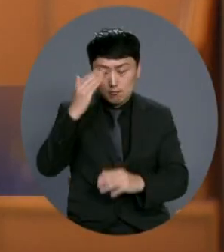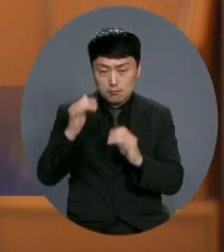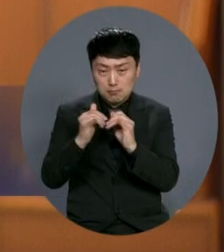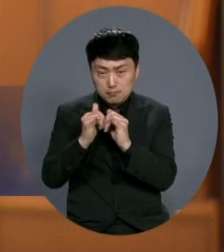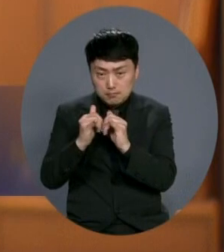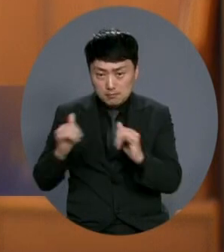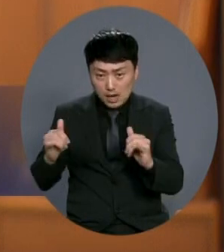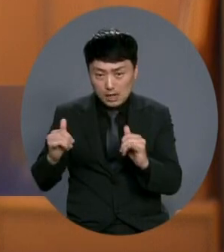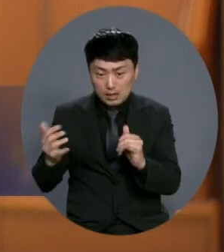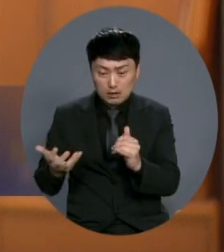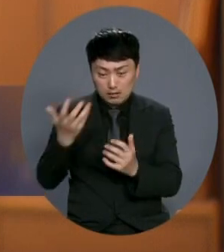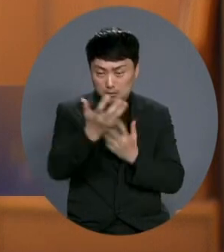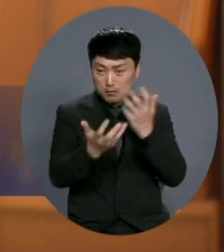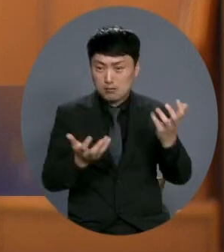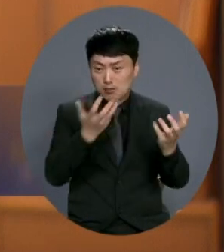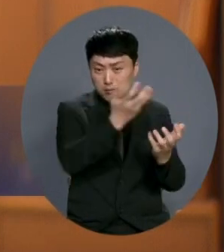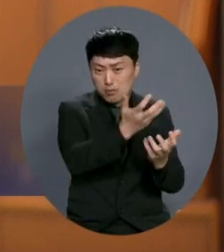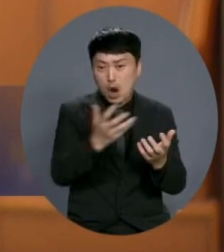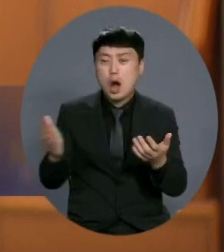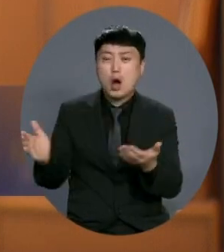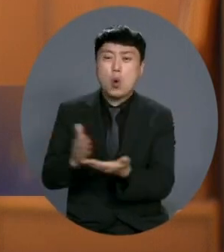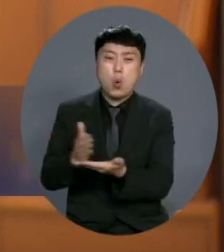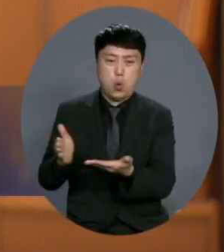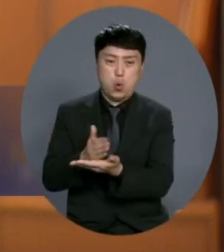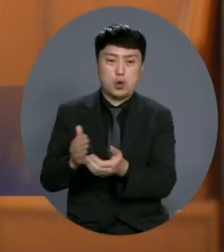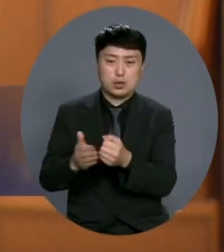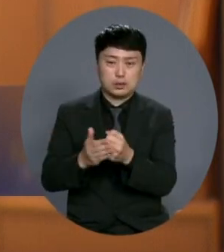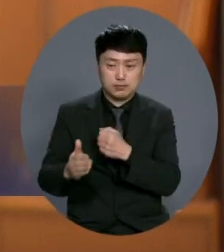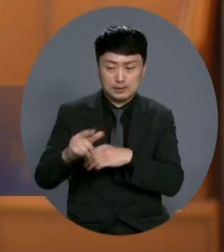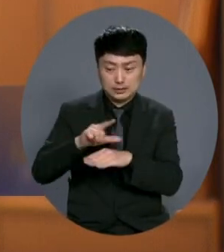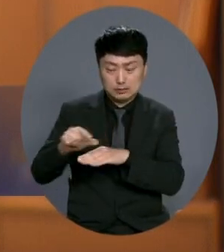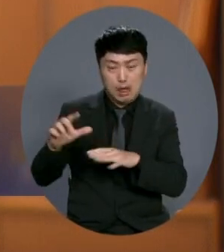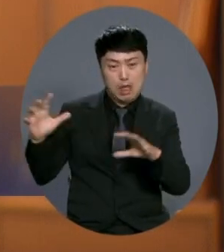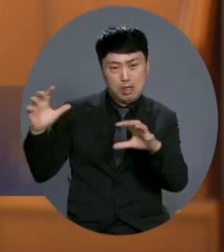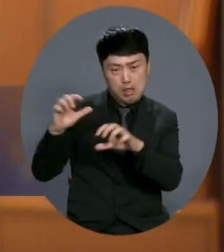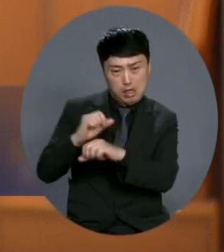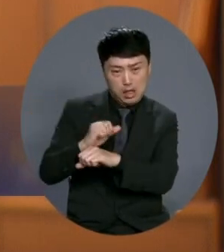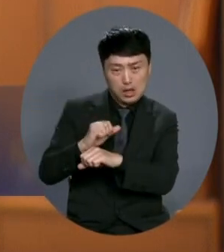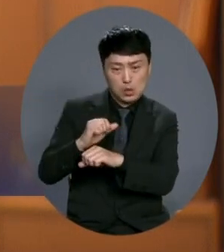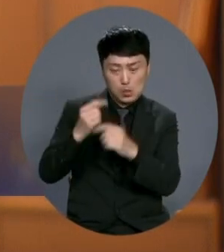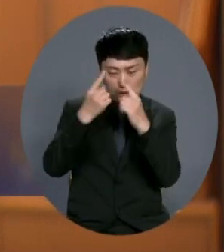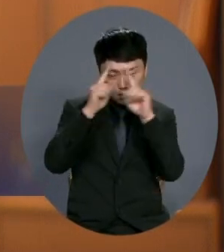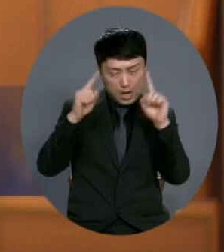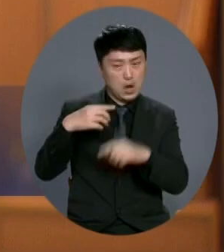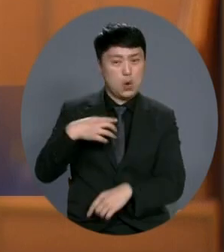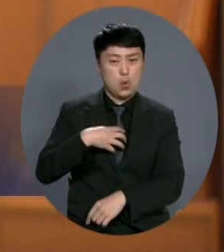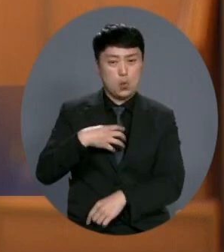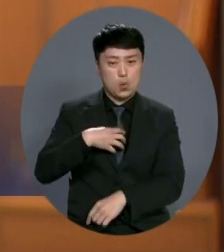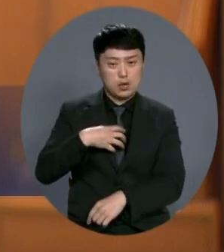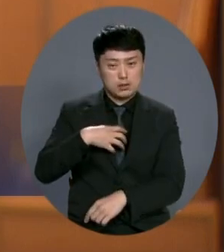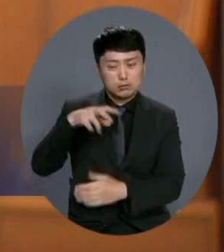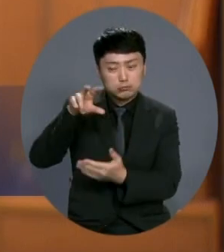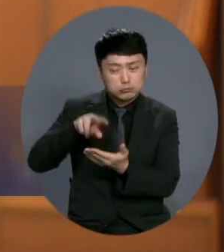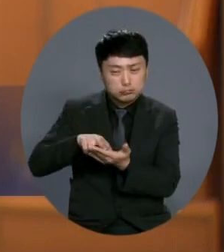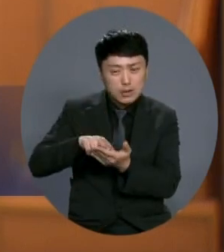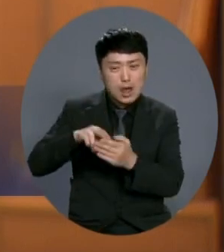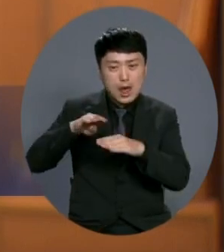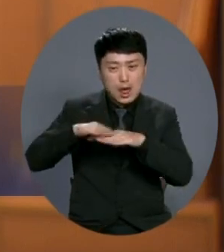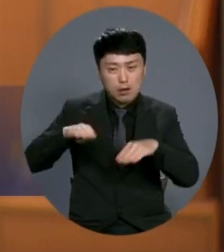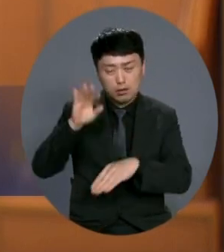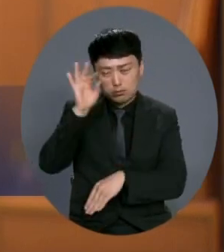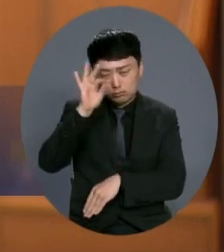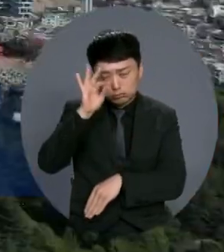지역의 청년 유출을 가속화시키고 지금 지역 소멸 그리고 대학 위기 이런 문제도 해법을